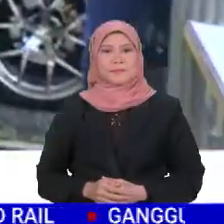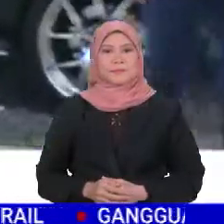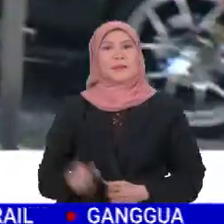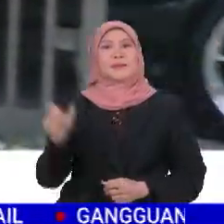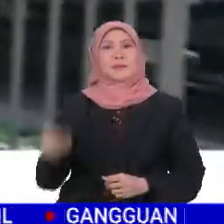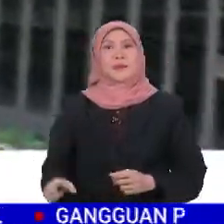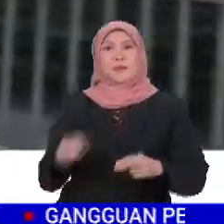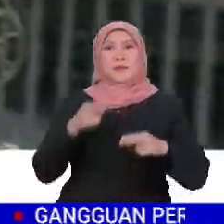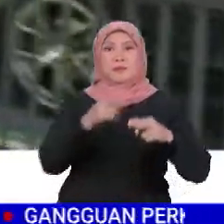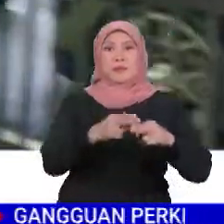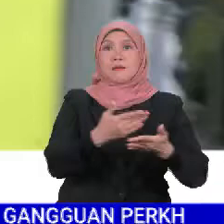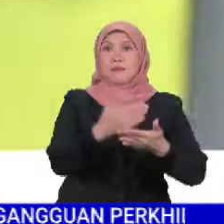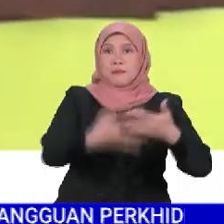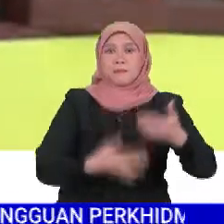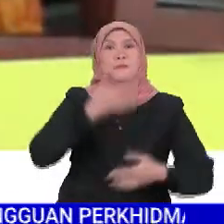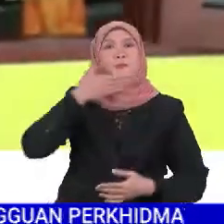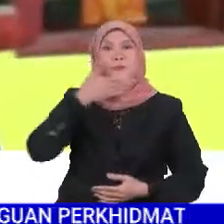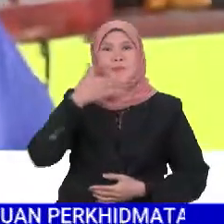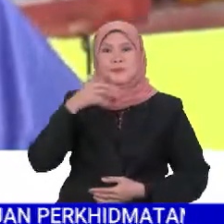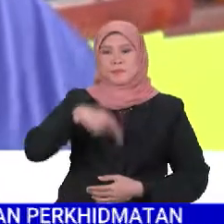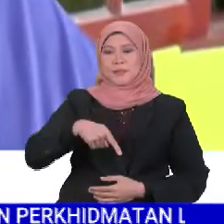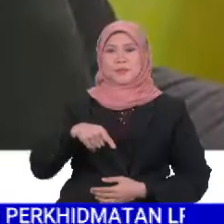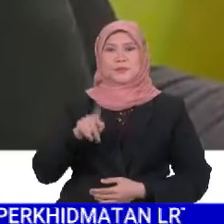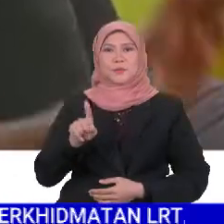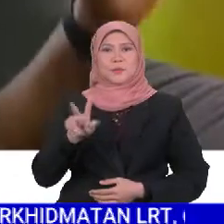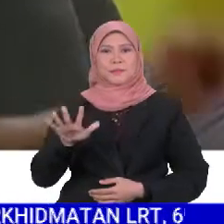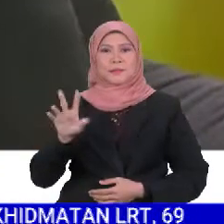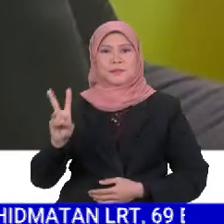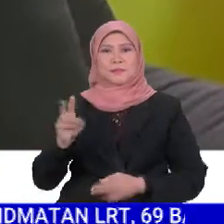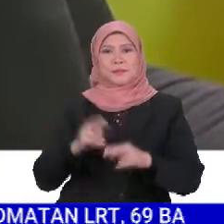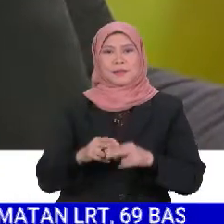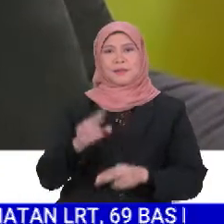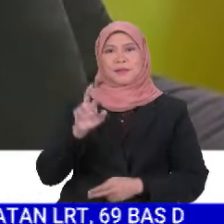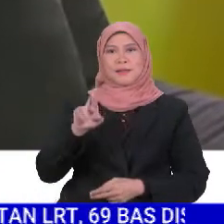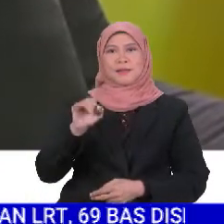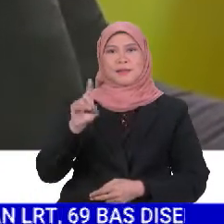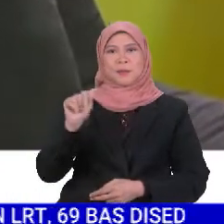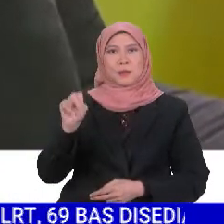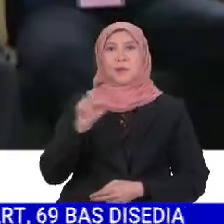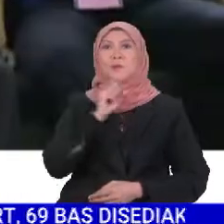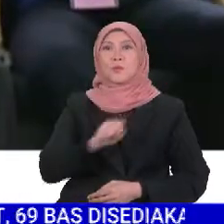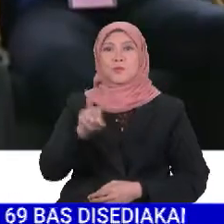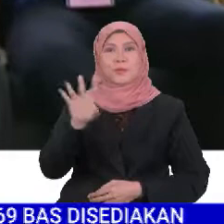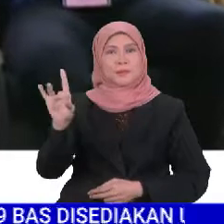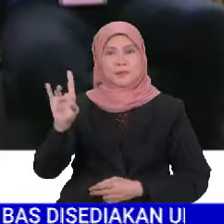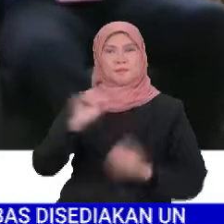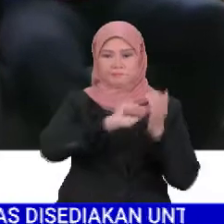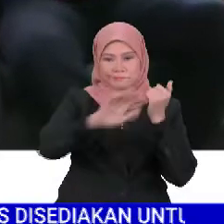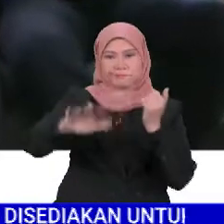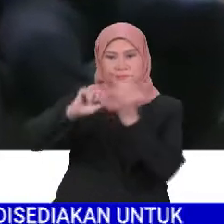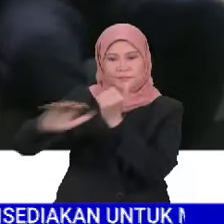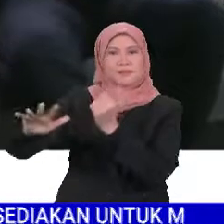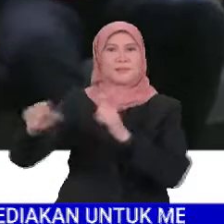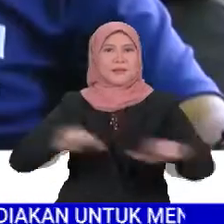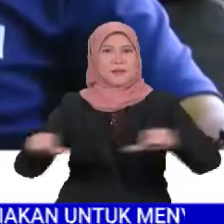Calon termuda Perikatan Nasional PN P156 Kota Tinggi Ridwan Rasman 28 aktif berkempen secara fizikal